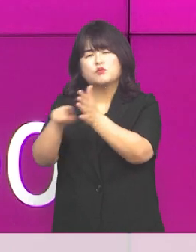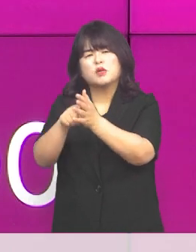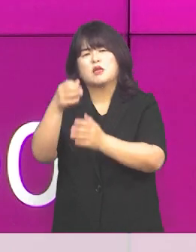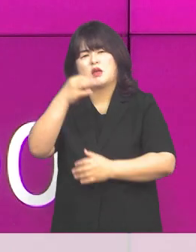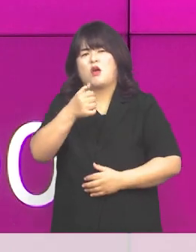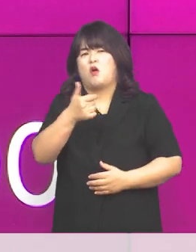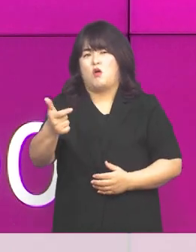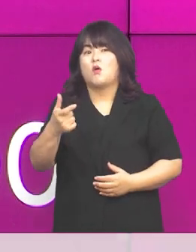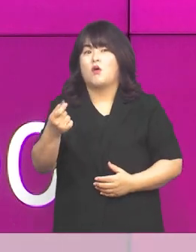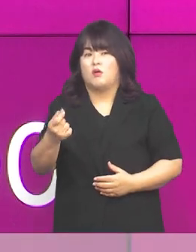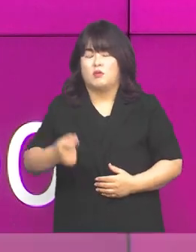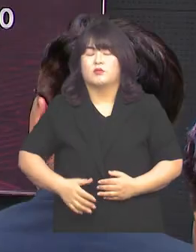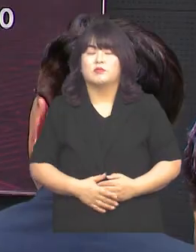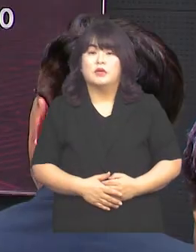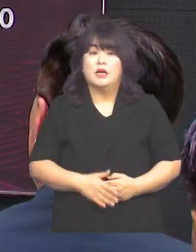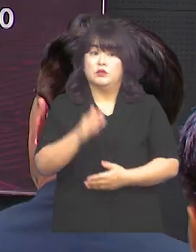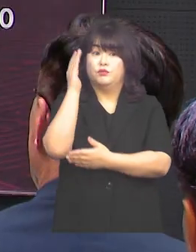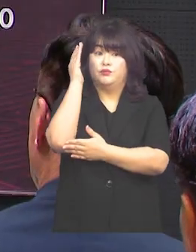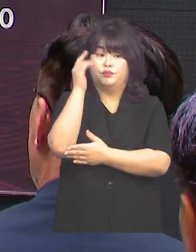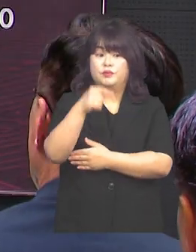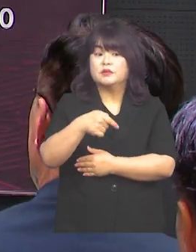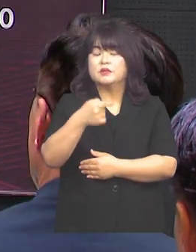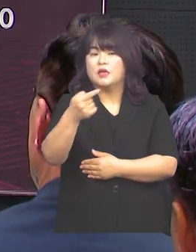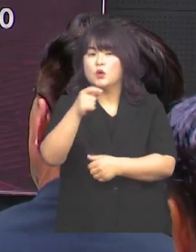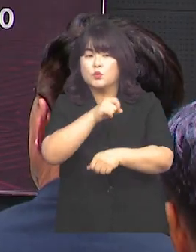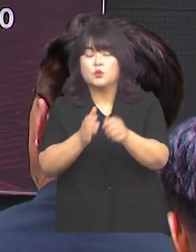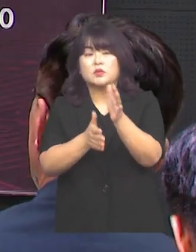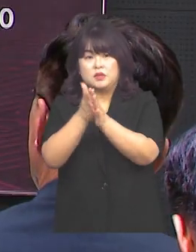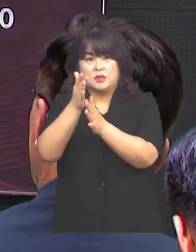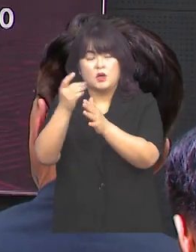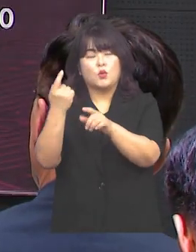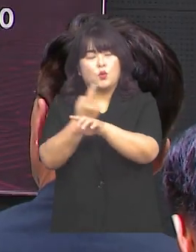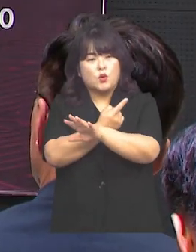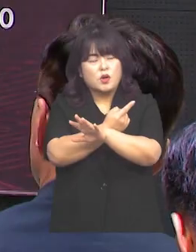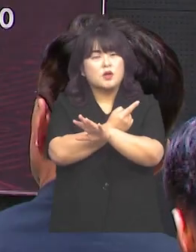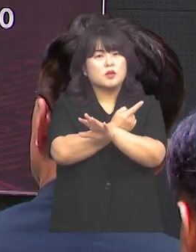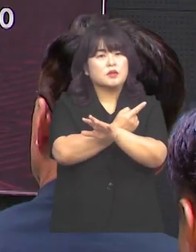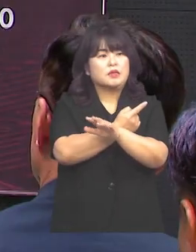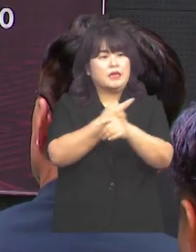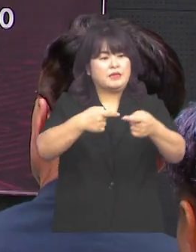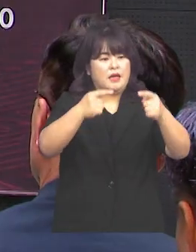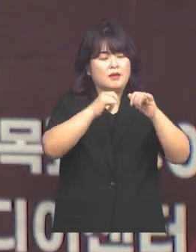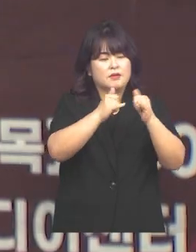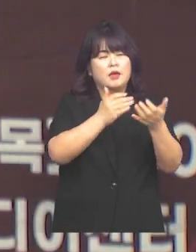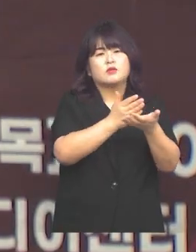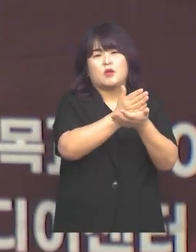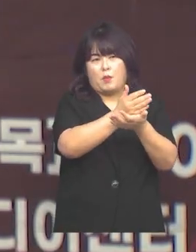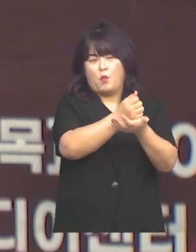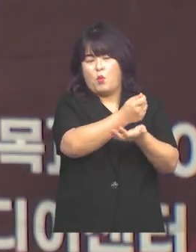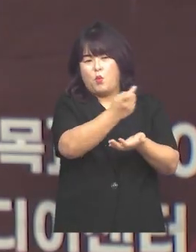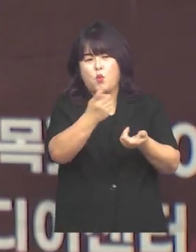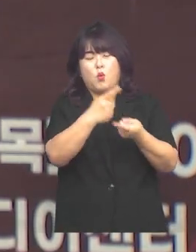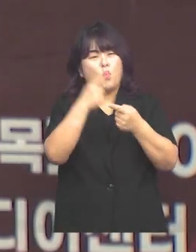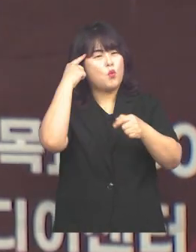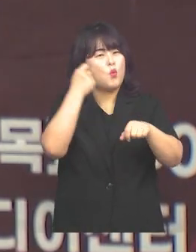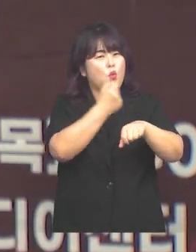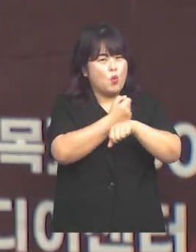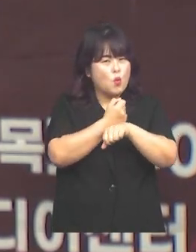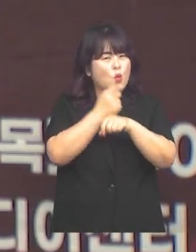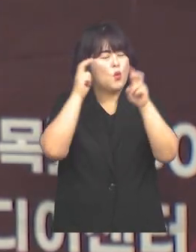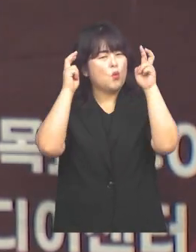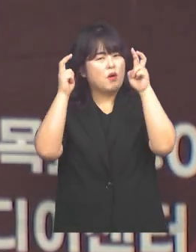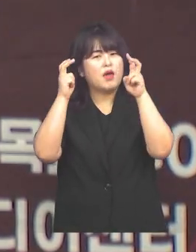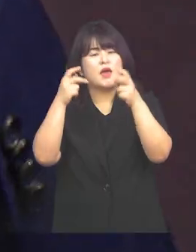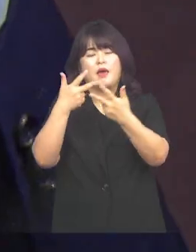영향을 주게 됩니다. 기조 발표에 이어 이상일 시장과 컨퍼런스에 참석한 반도체 산업 관련 학계와